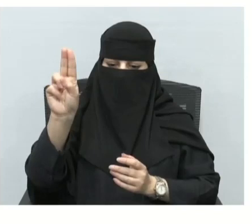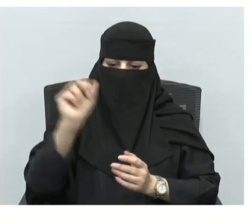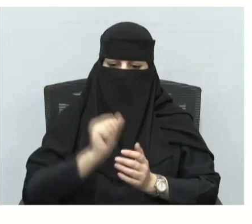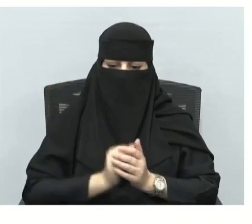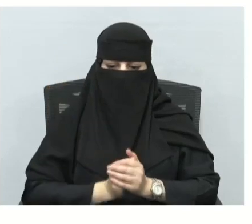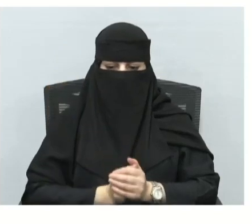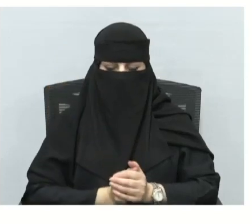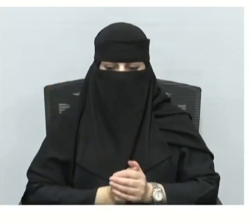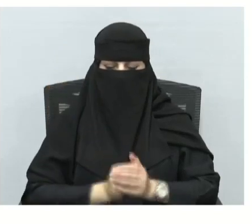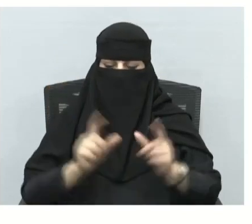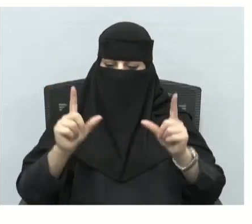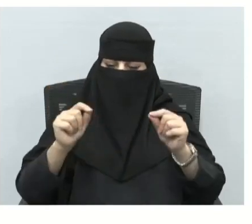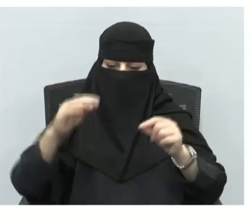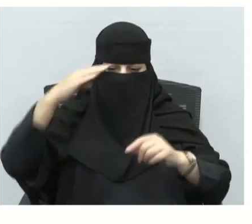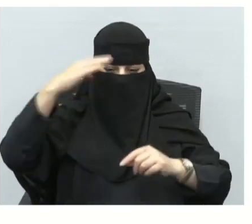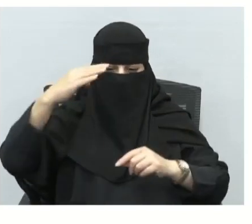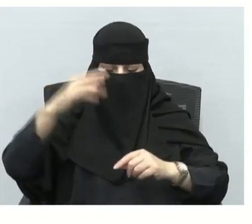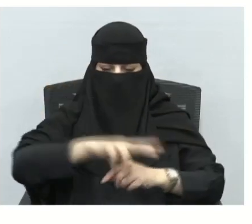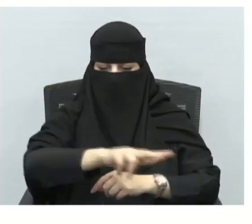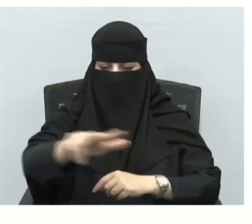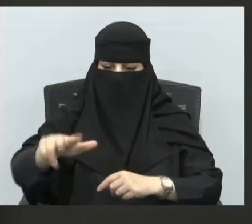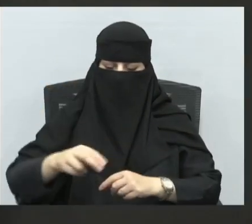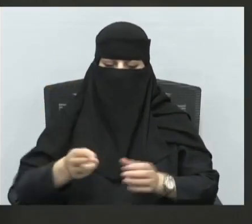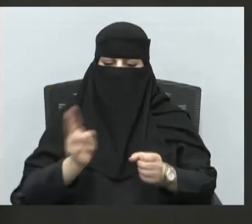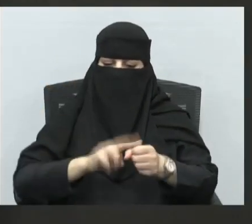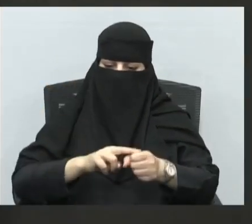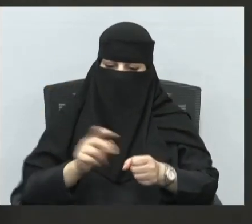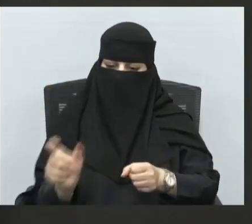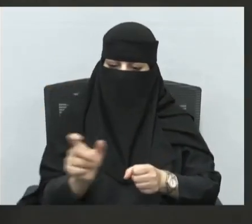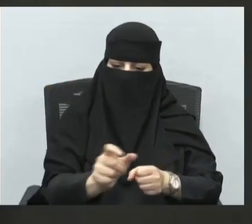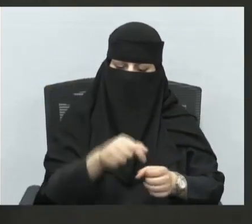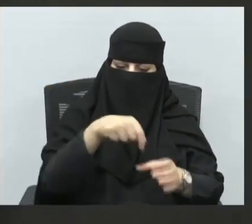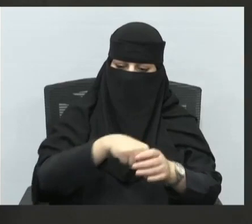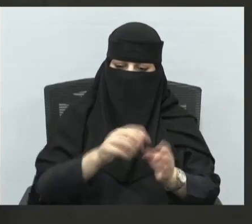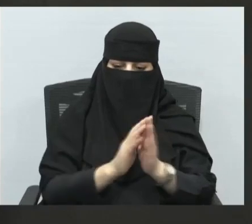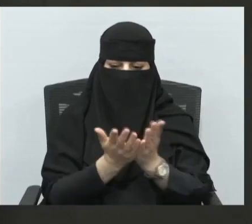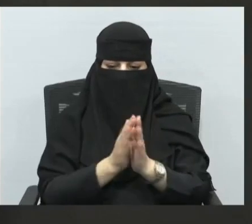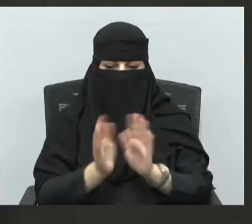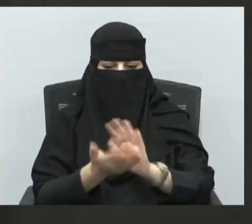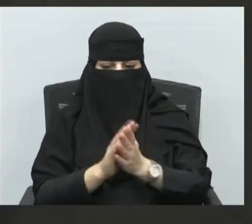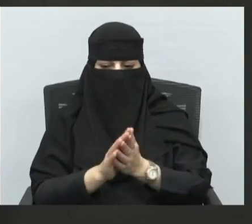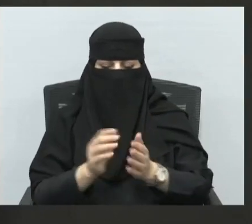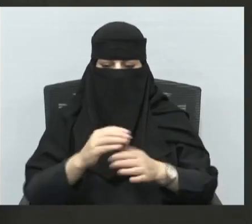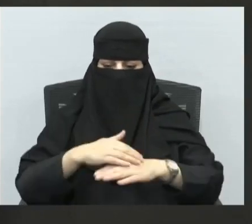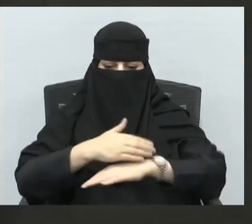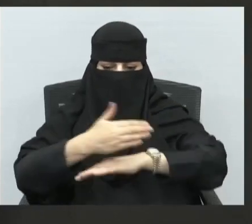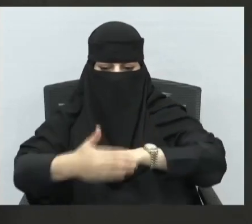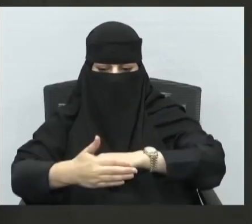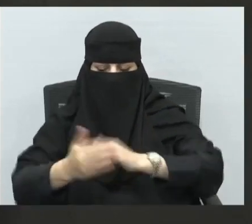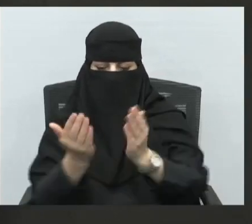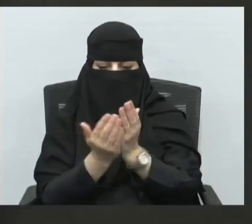قالت ممتاز شكرا لكم نردد هذه الكلمات ايضا داخل الكتاب بعد ان ينتهي وقت الدرس